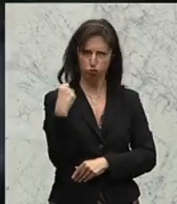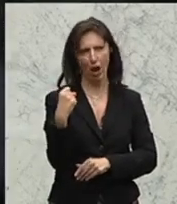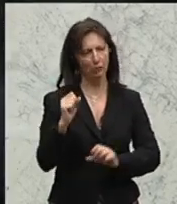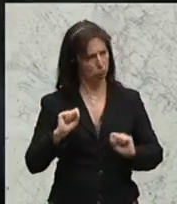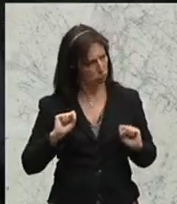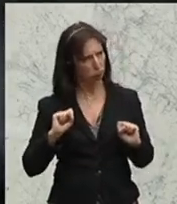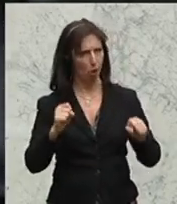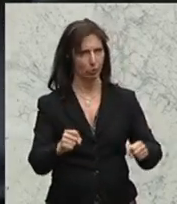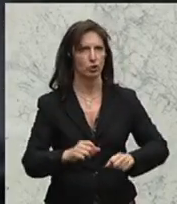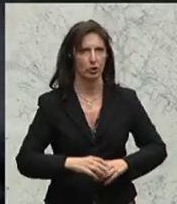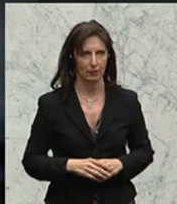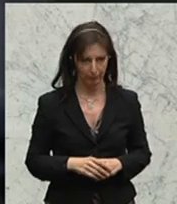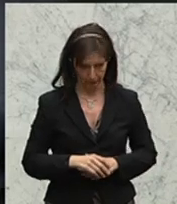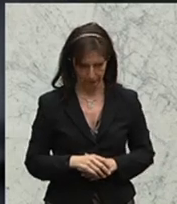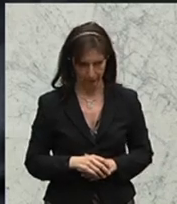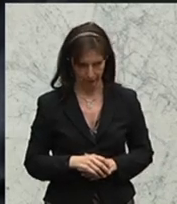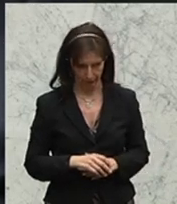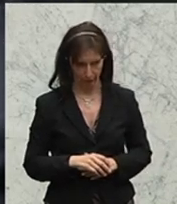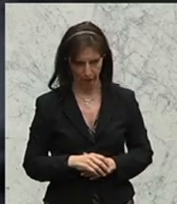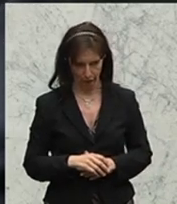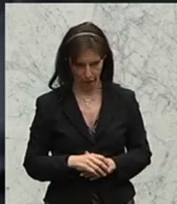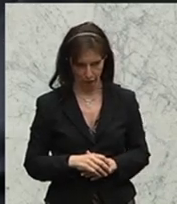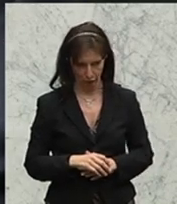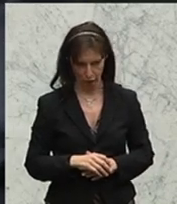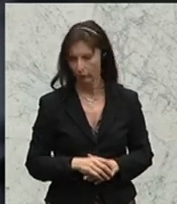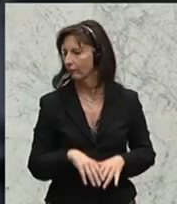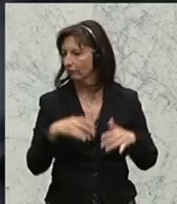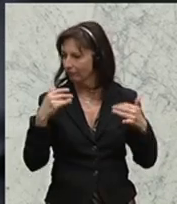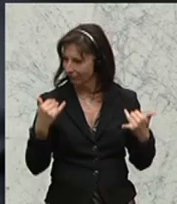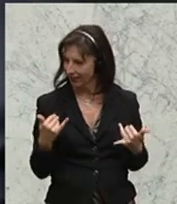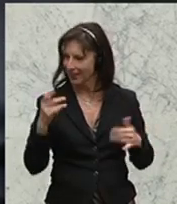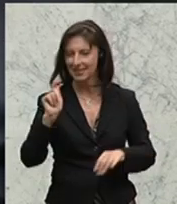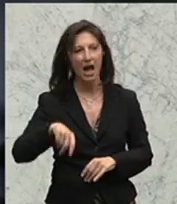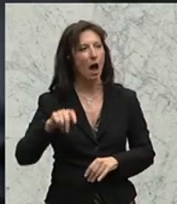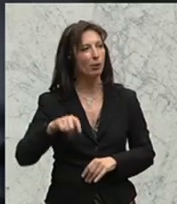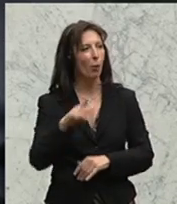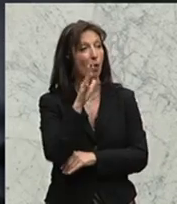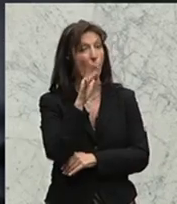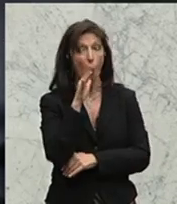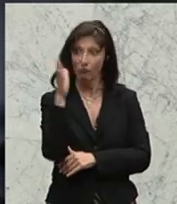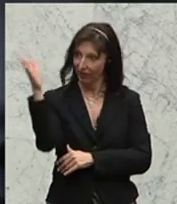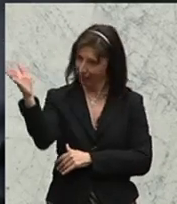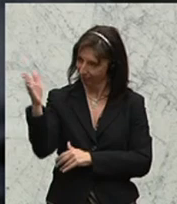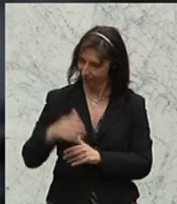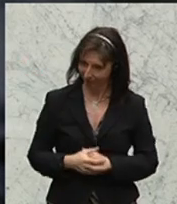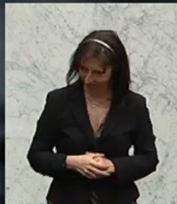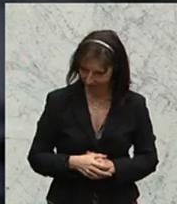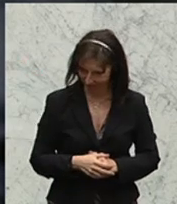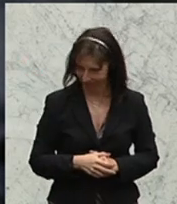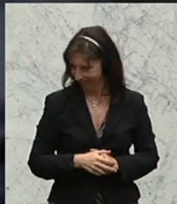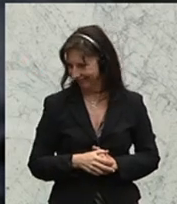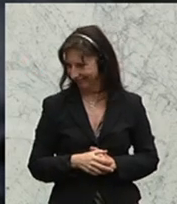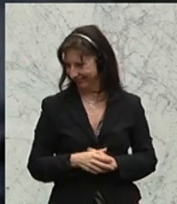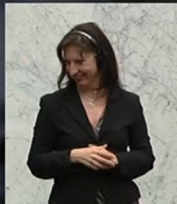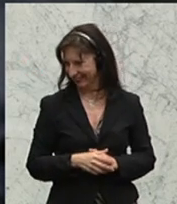Per Entschließungsantrag fordert Christiane Brunner von den Grünen, dass sich der Umweltminister auf europäischer Ebene für ein Verbot von